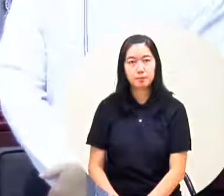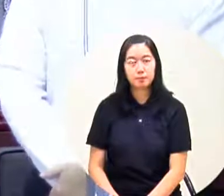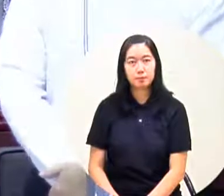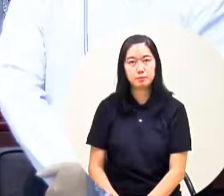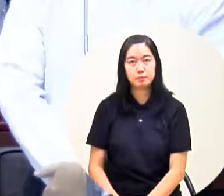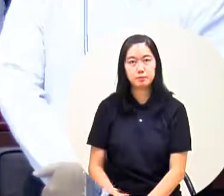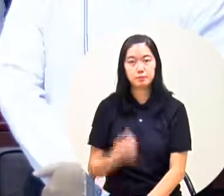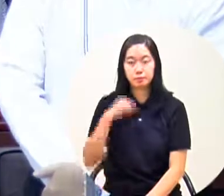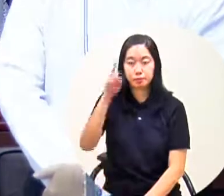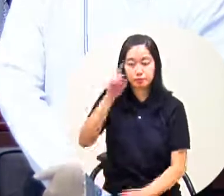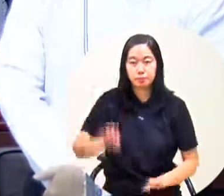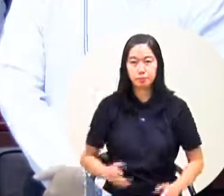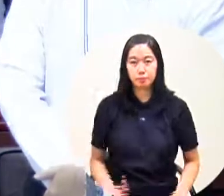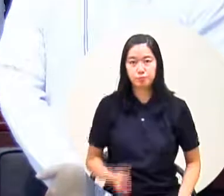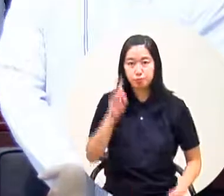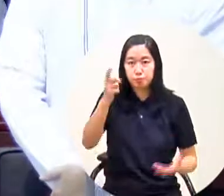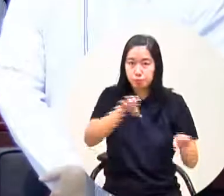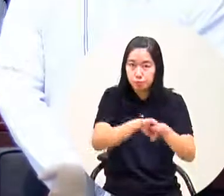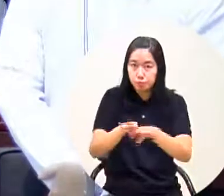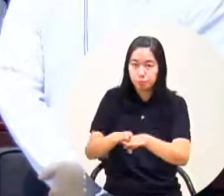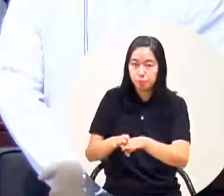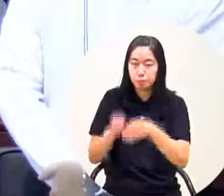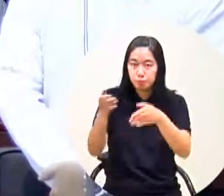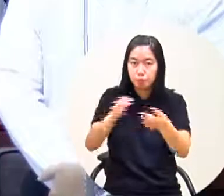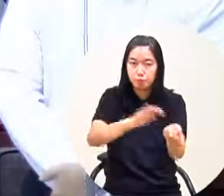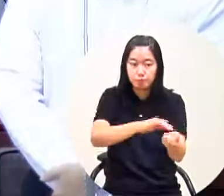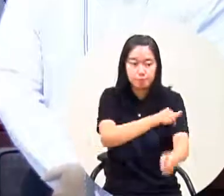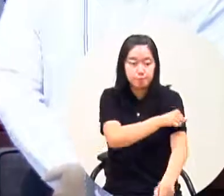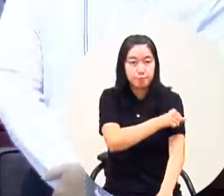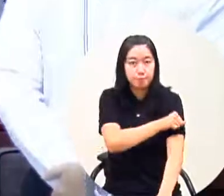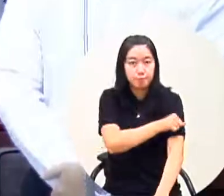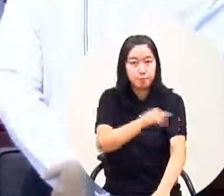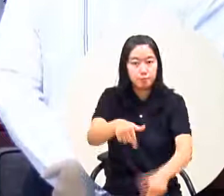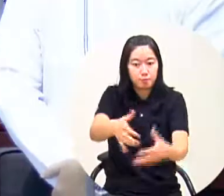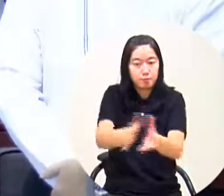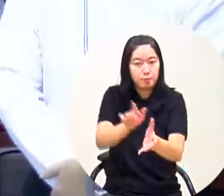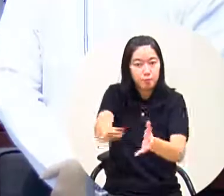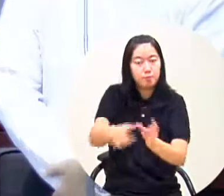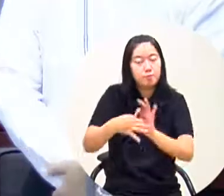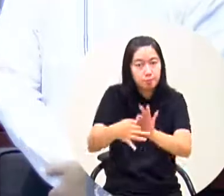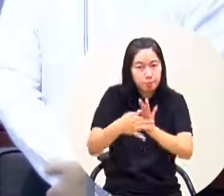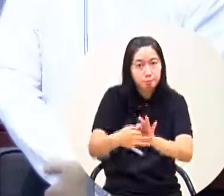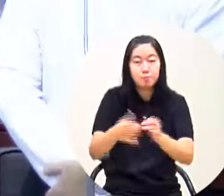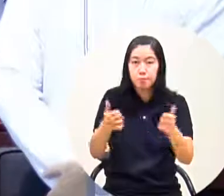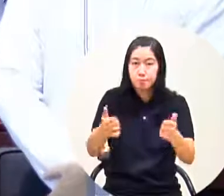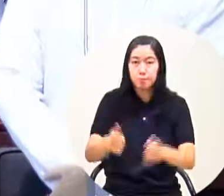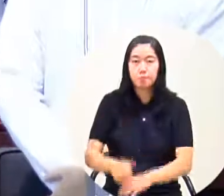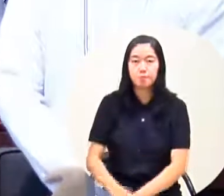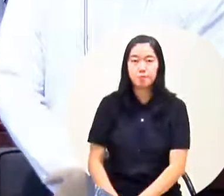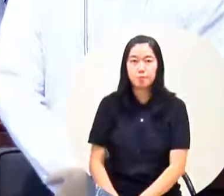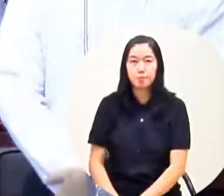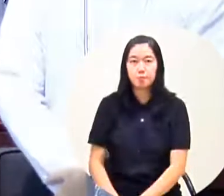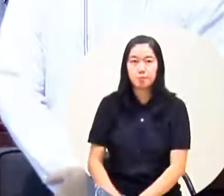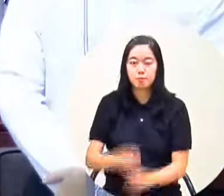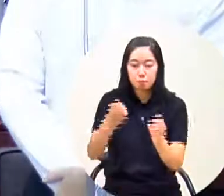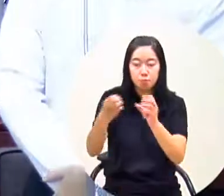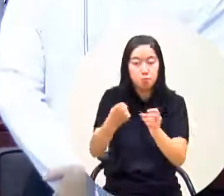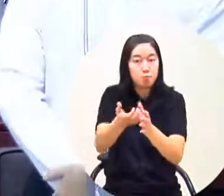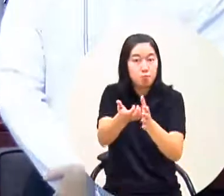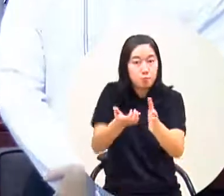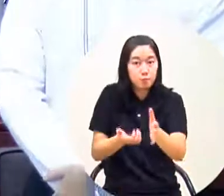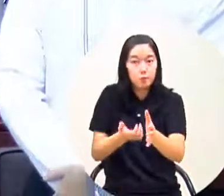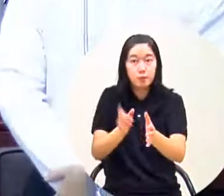对于迄个咱医疗人员的一个工课迄个负担啦吼。那不过讨论这有一个前提，一定要注意，就是